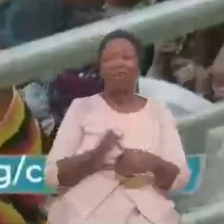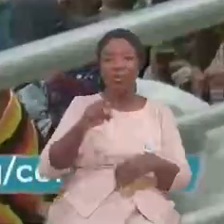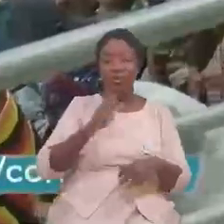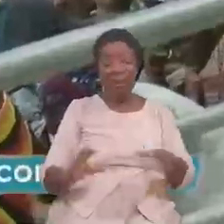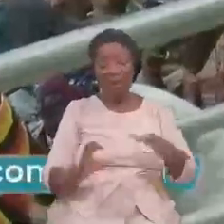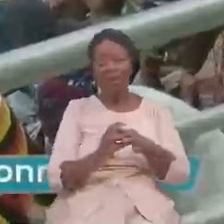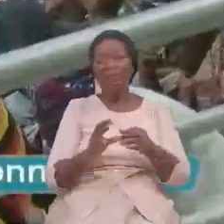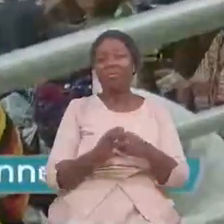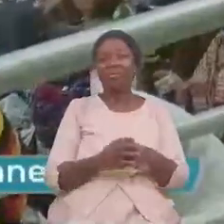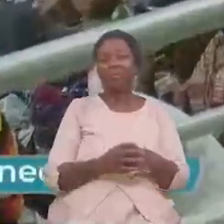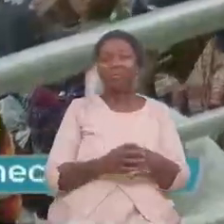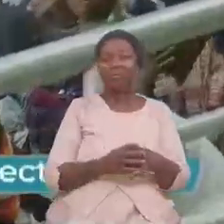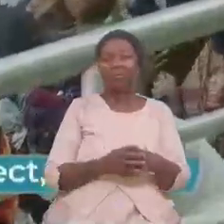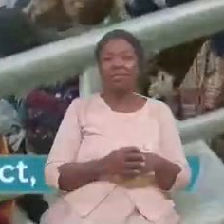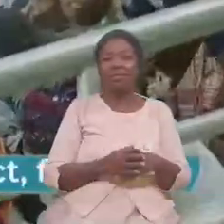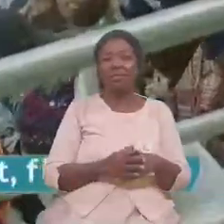Tu dois te connecter, tu dois brancher.